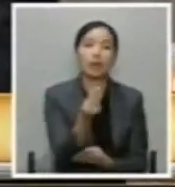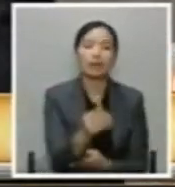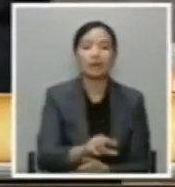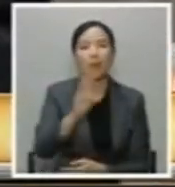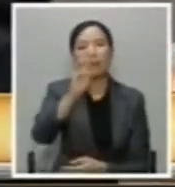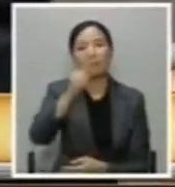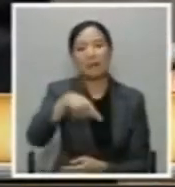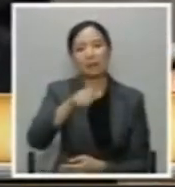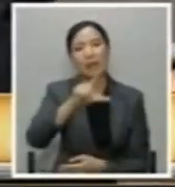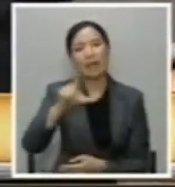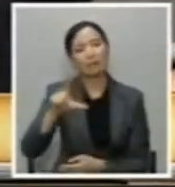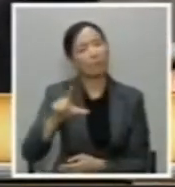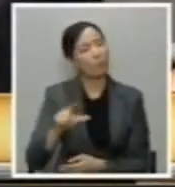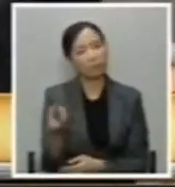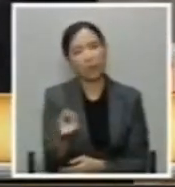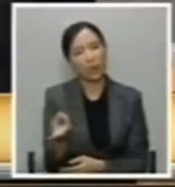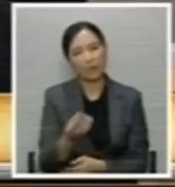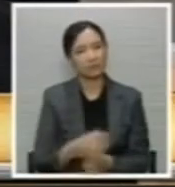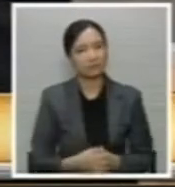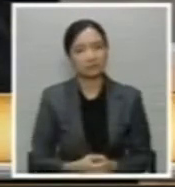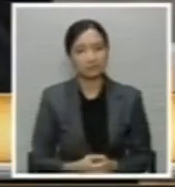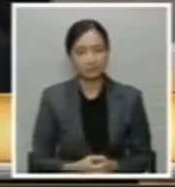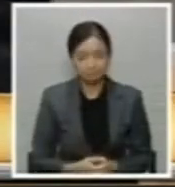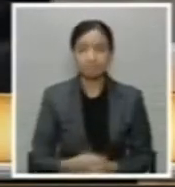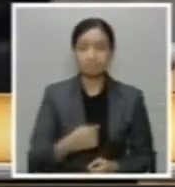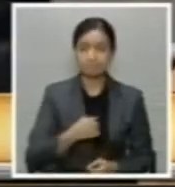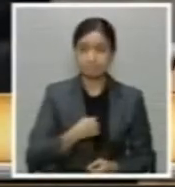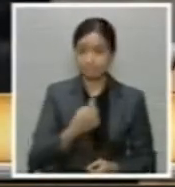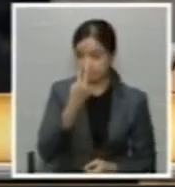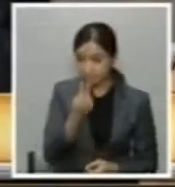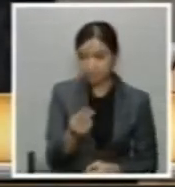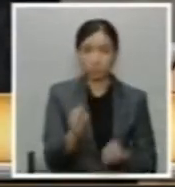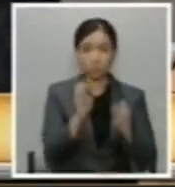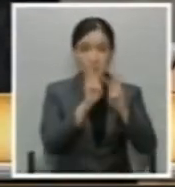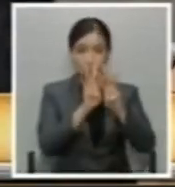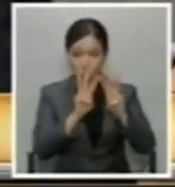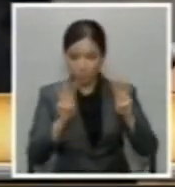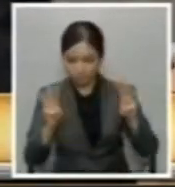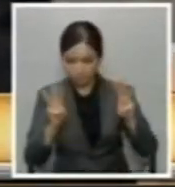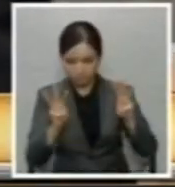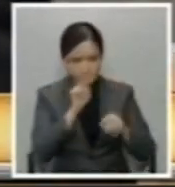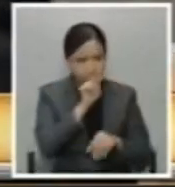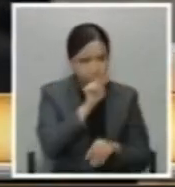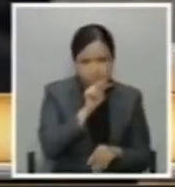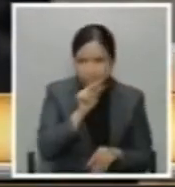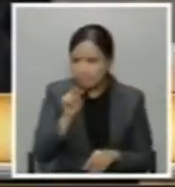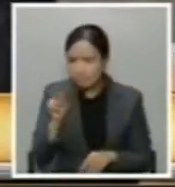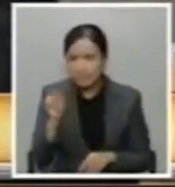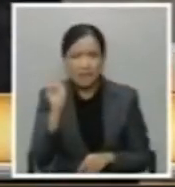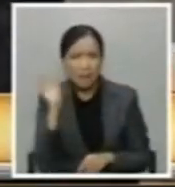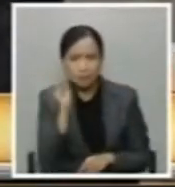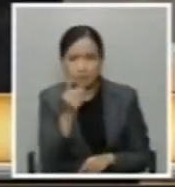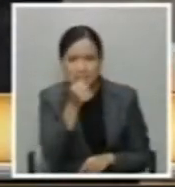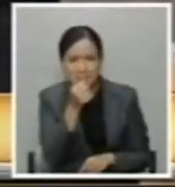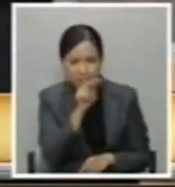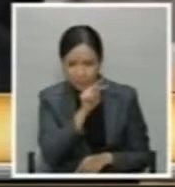ครับข่าวดีที่ผมได้เห็นนะครับจากเว็บไซต์ของกอช.